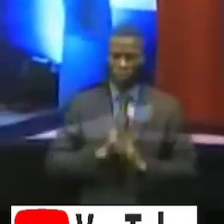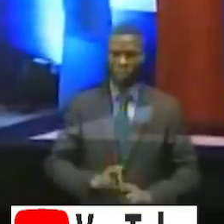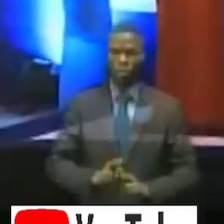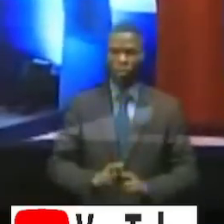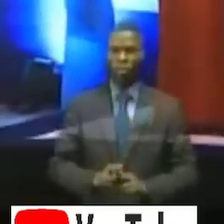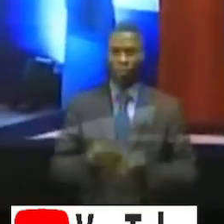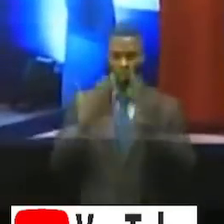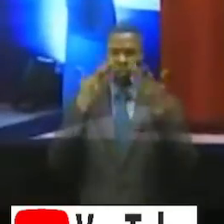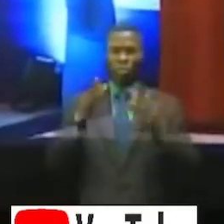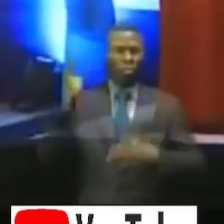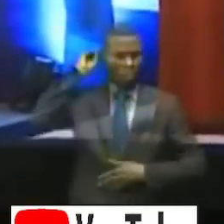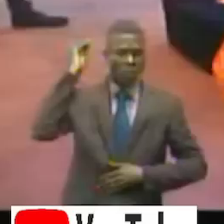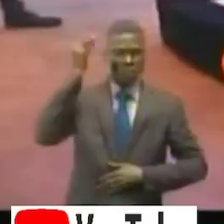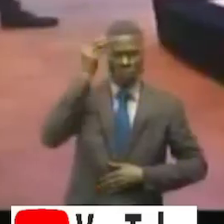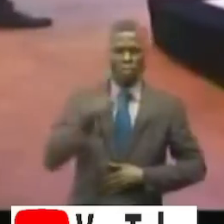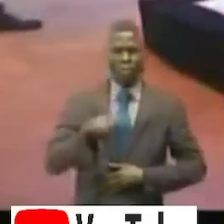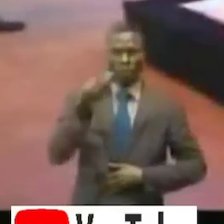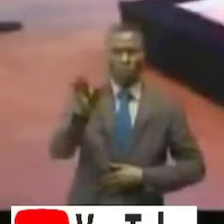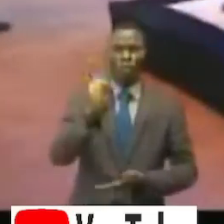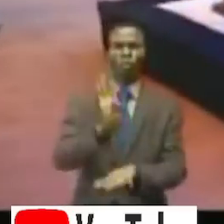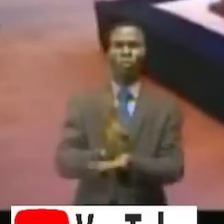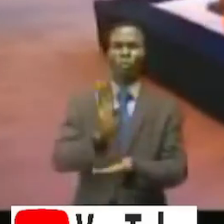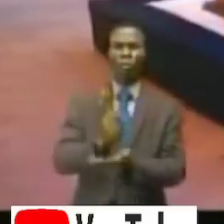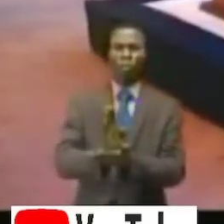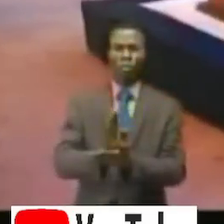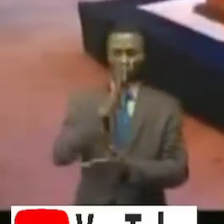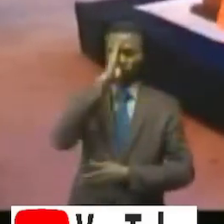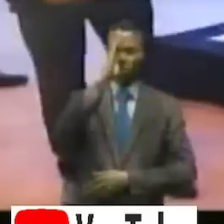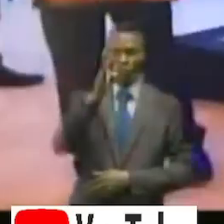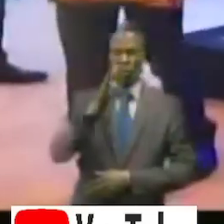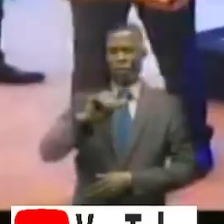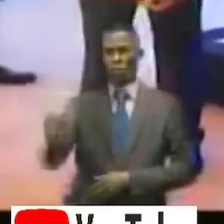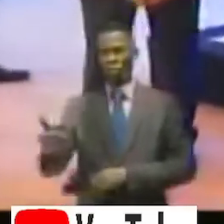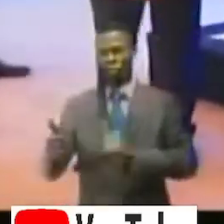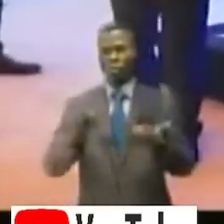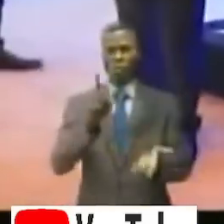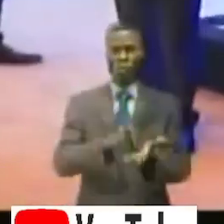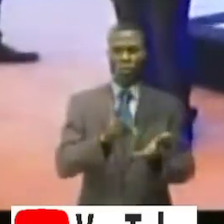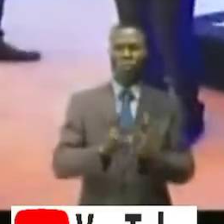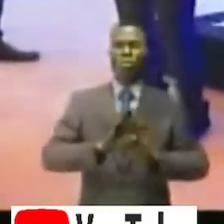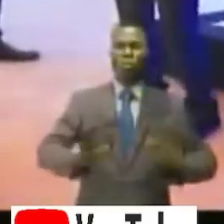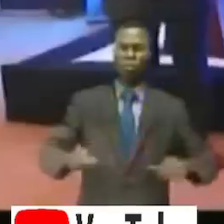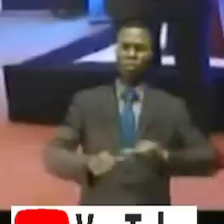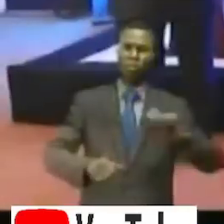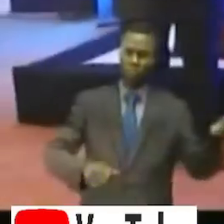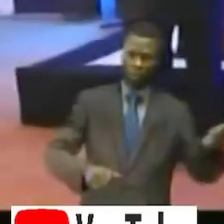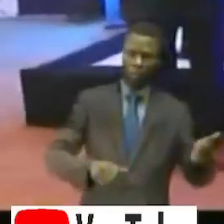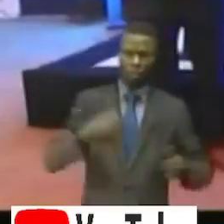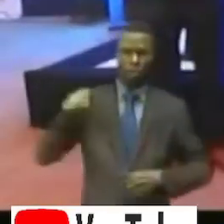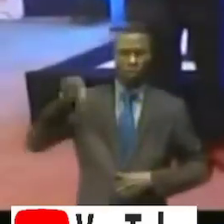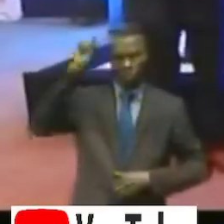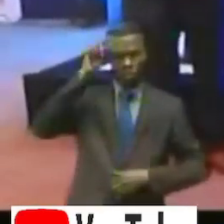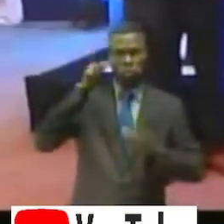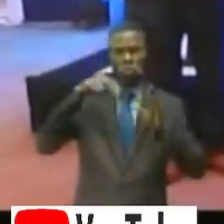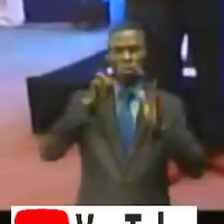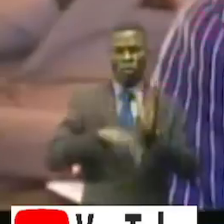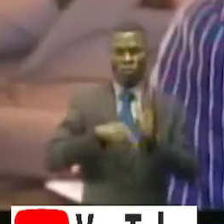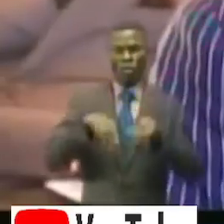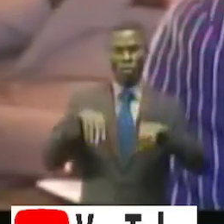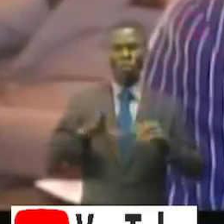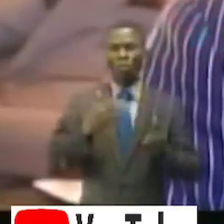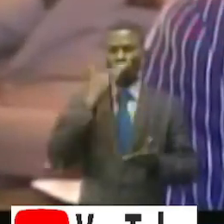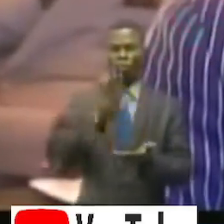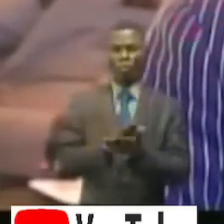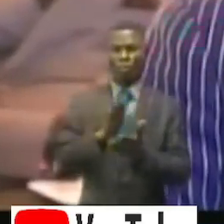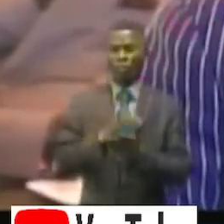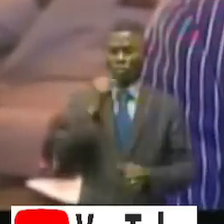la reconnaissance et la remise des brevets de fidélité aux uns et des diplômes de mérite aux autres. Le gouvernement congolais se félicite donc de